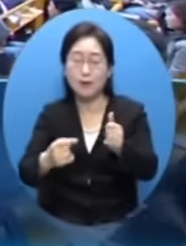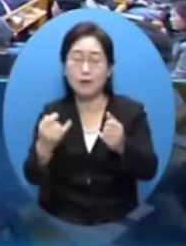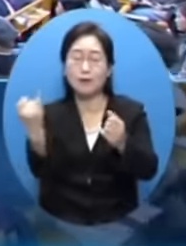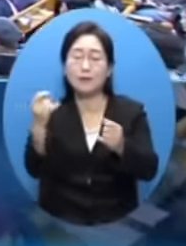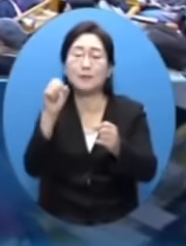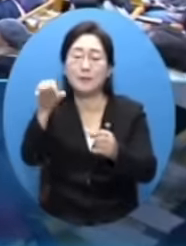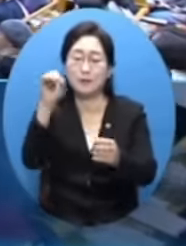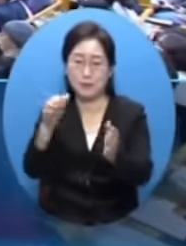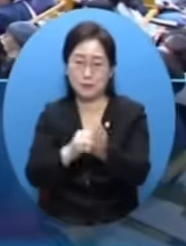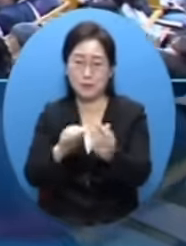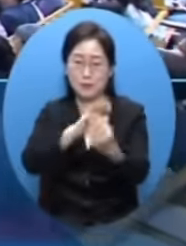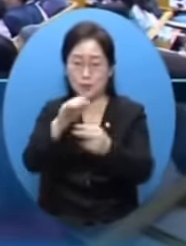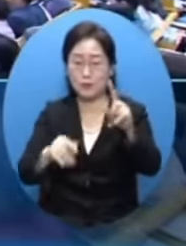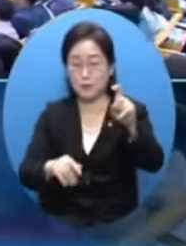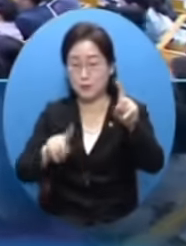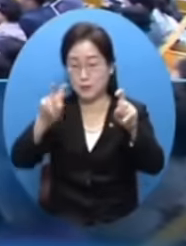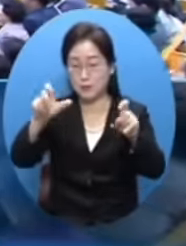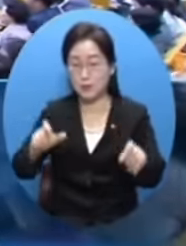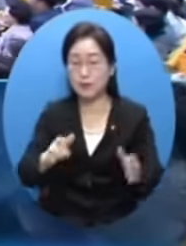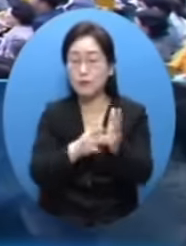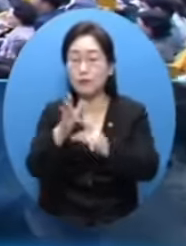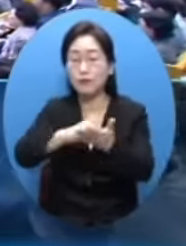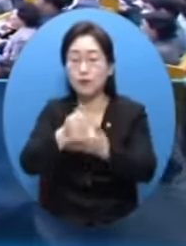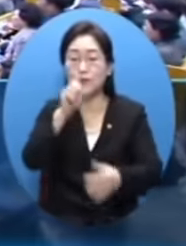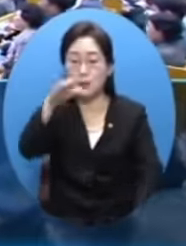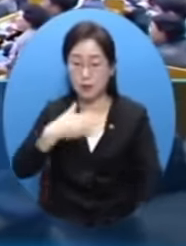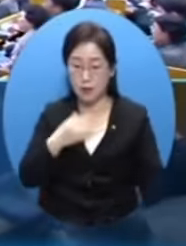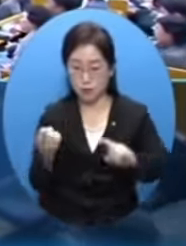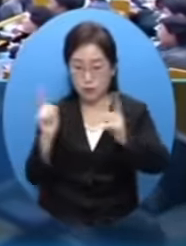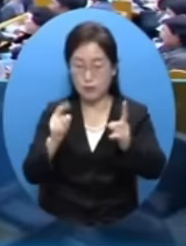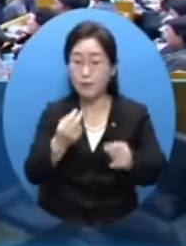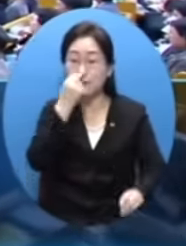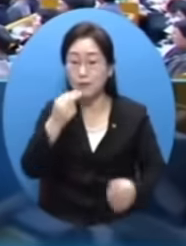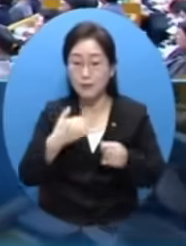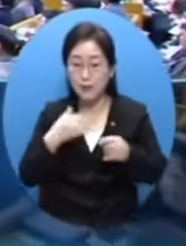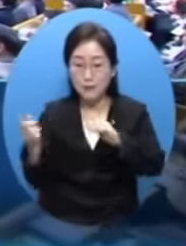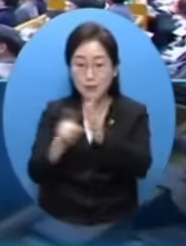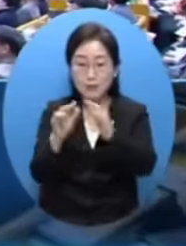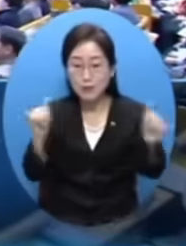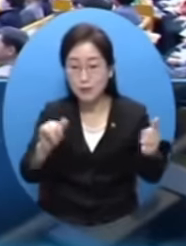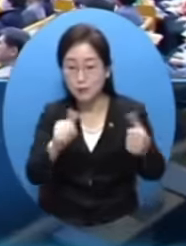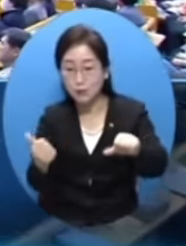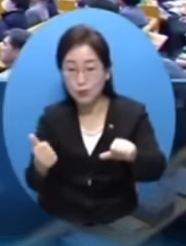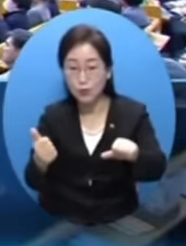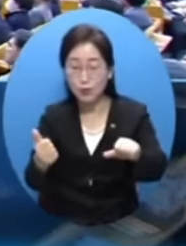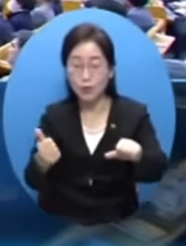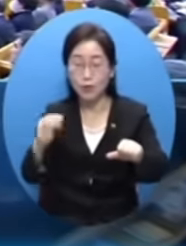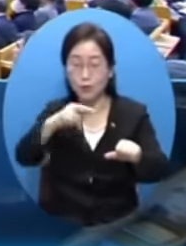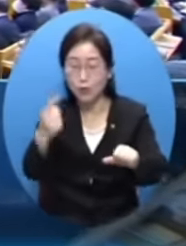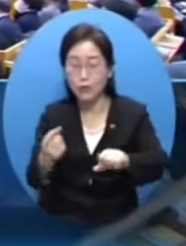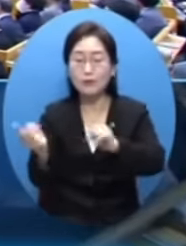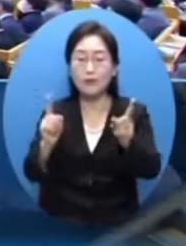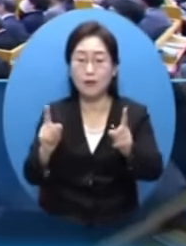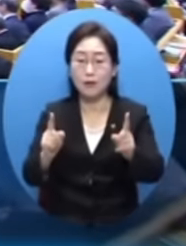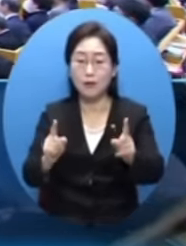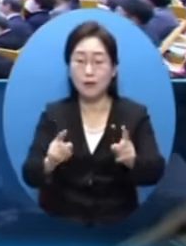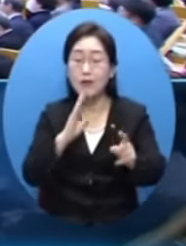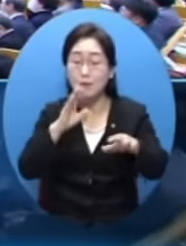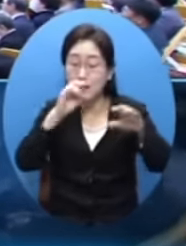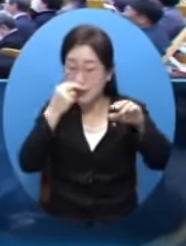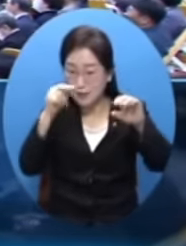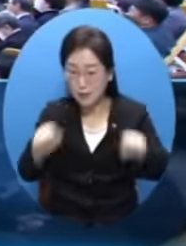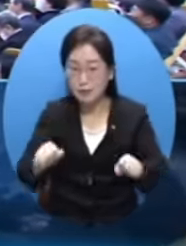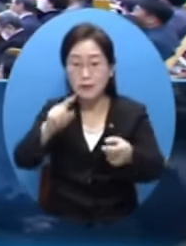26절입니다 예수께서 이르시되 나는 부활이요 생명이니 나를 믿는 자는 죽어도 살겠고 무릇 살아서 나를 믿는 자는